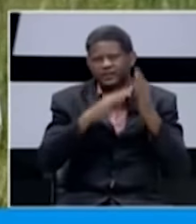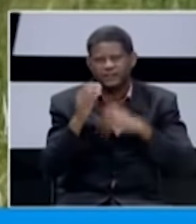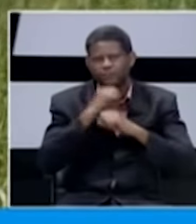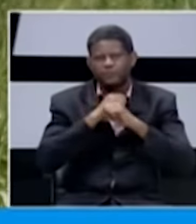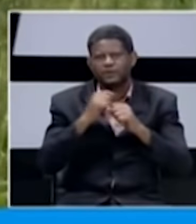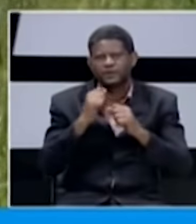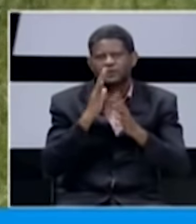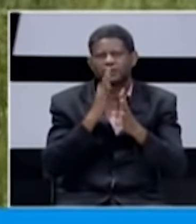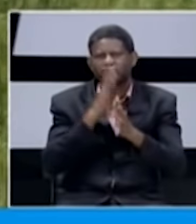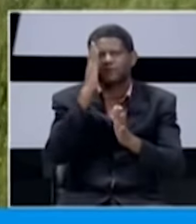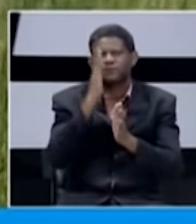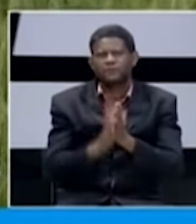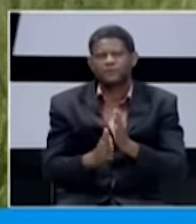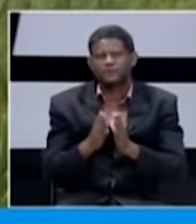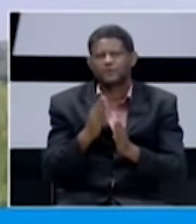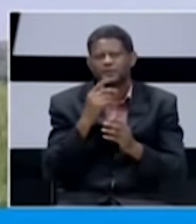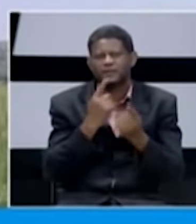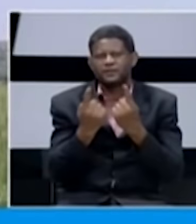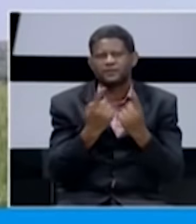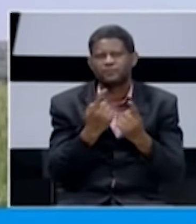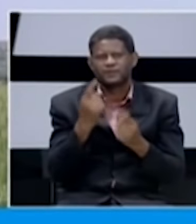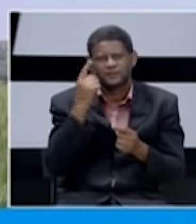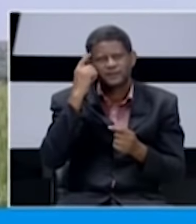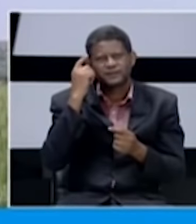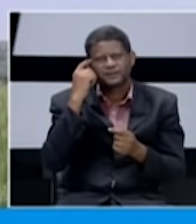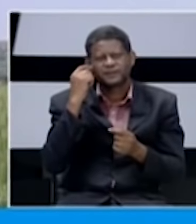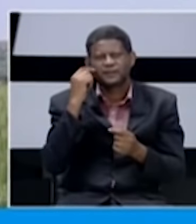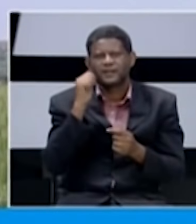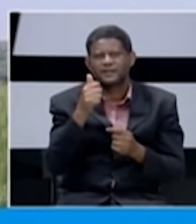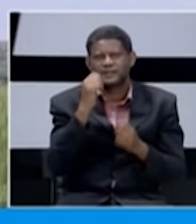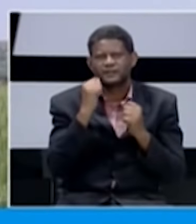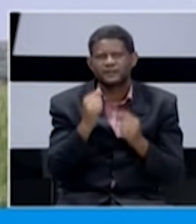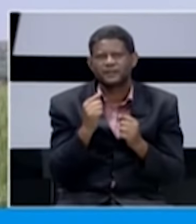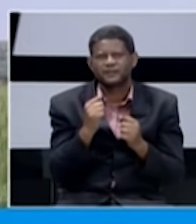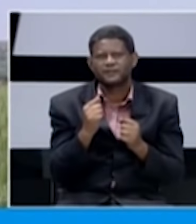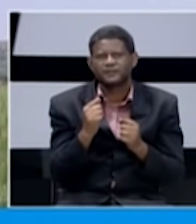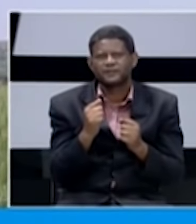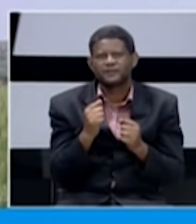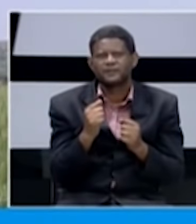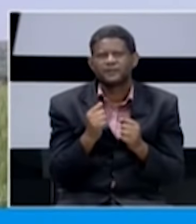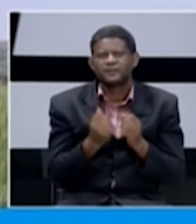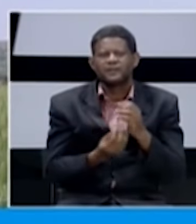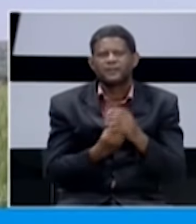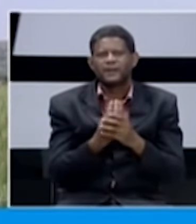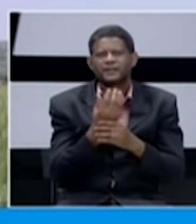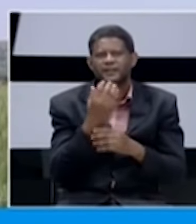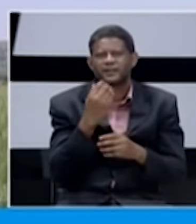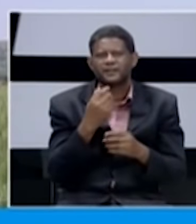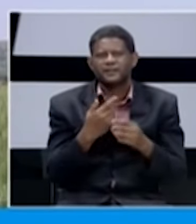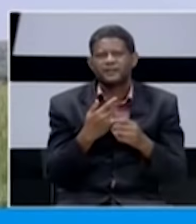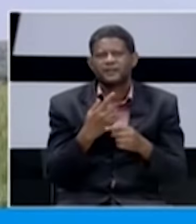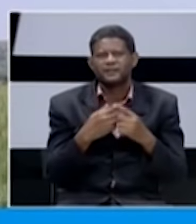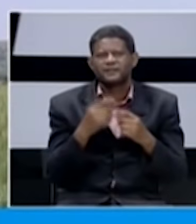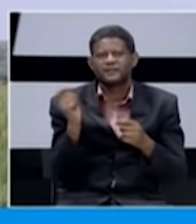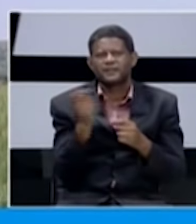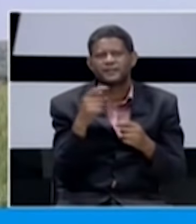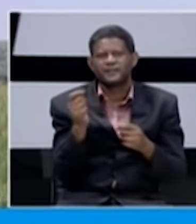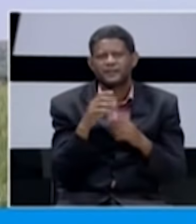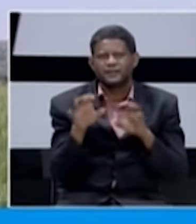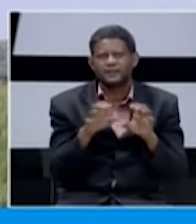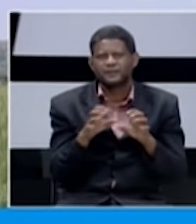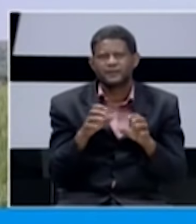زفس مون حبيرم تقرأيس رسالة تدخل خيلة لي يا ولمعتنا للمعنى زرعتنا لزرع ناس يهوي